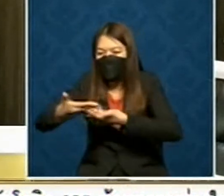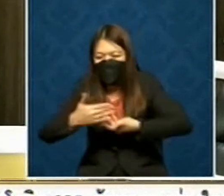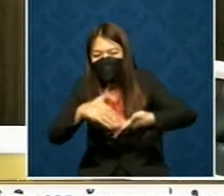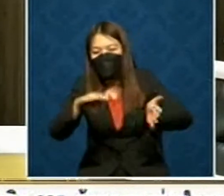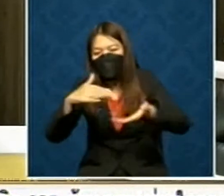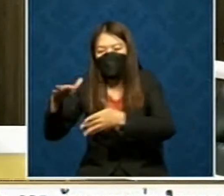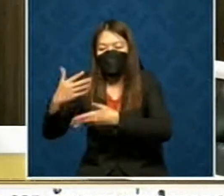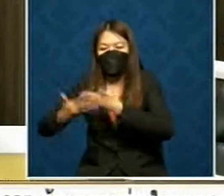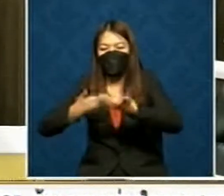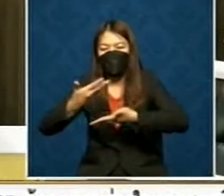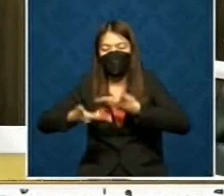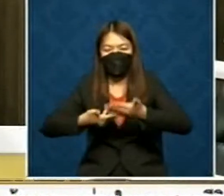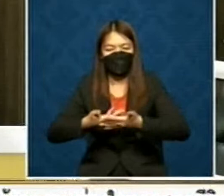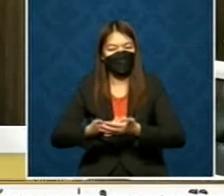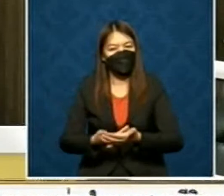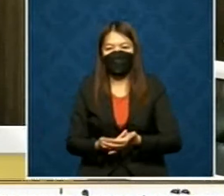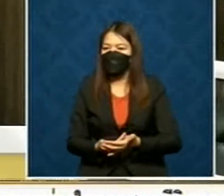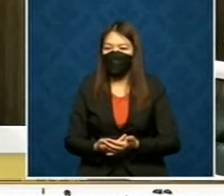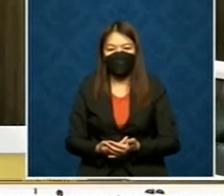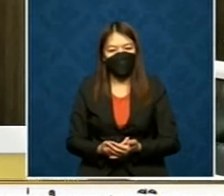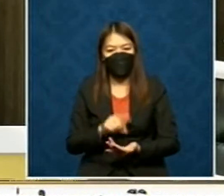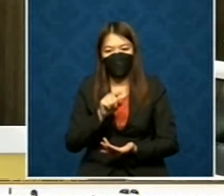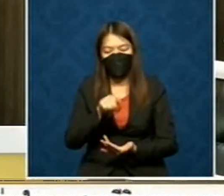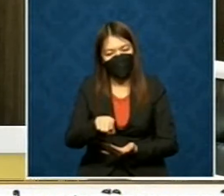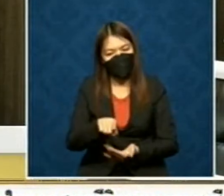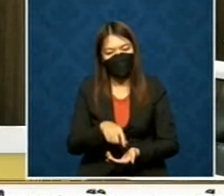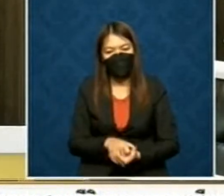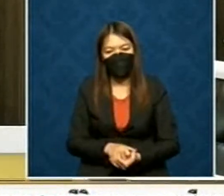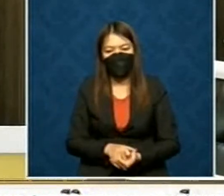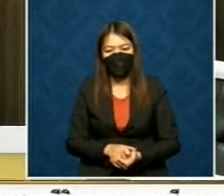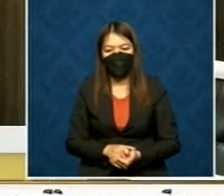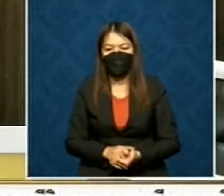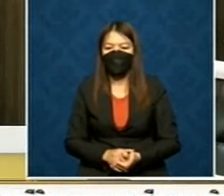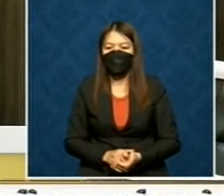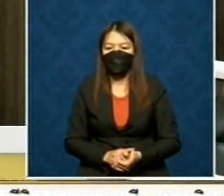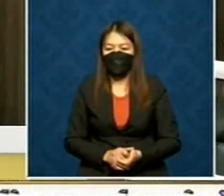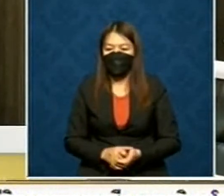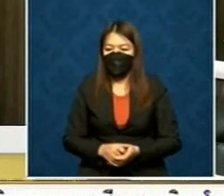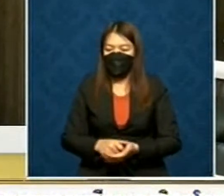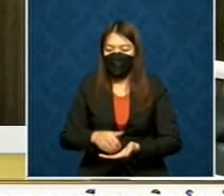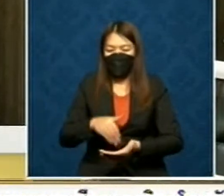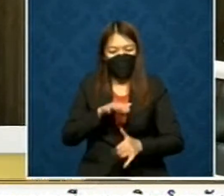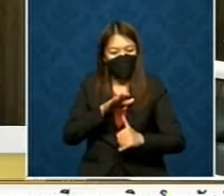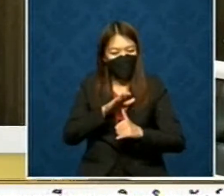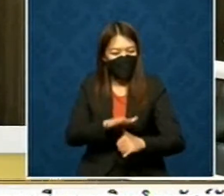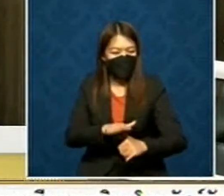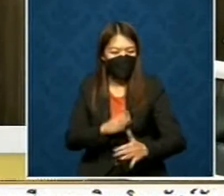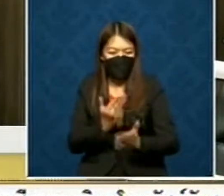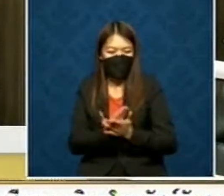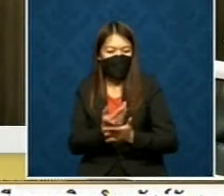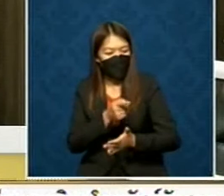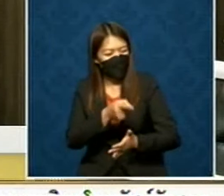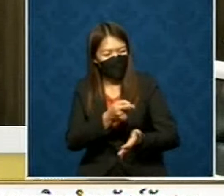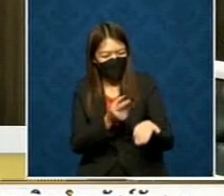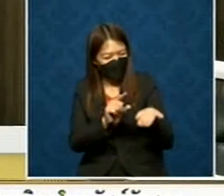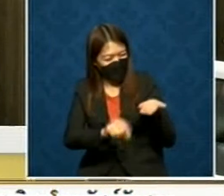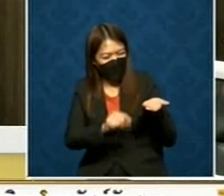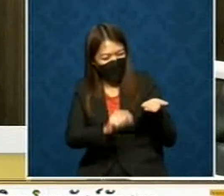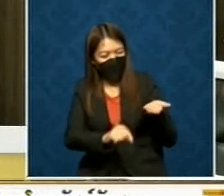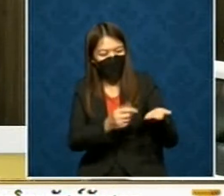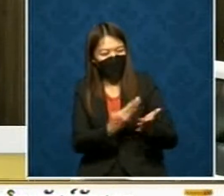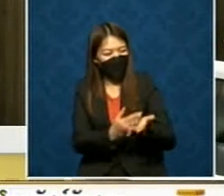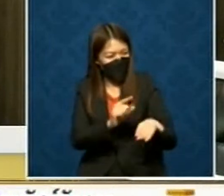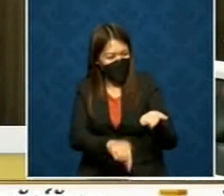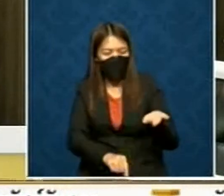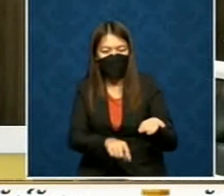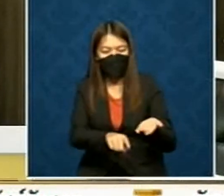และนี่คอเวลาที่หวดลายที่สุดที่แร Wasn่อคาคนกายงั้นกดขี่ราคาของผู้เรยสกรโ ที่หนาฟาร